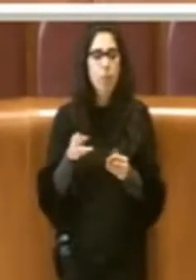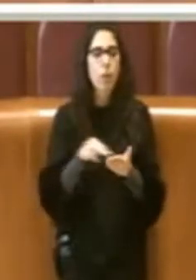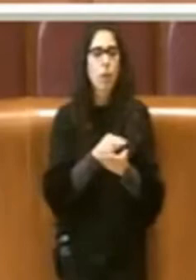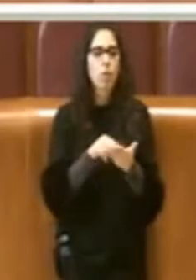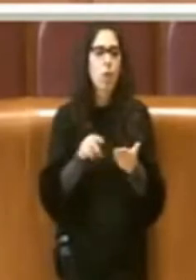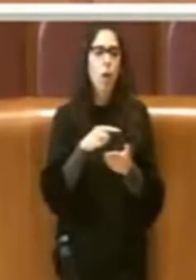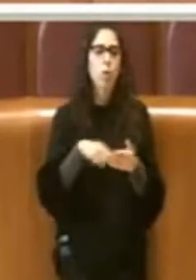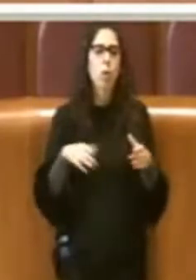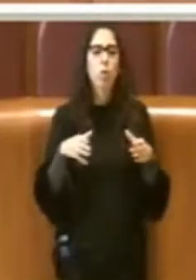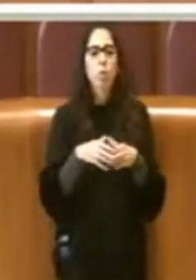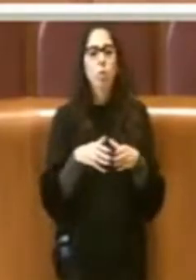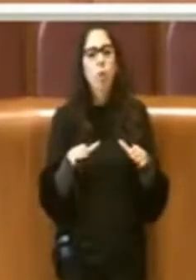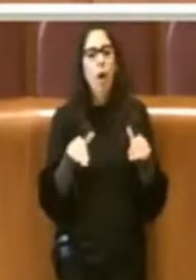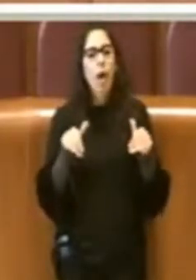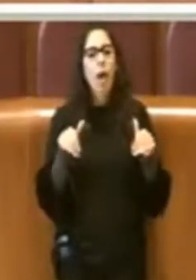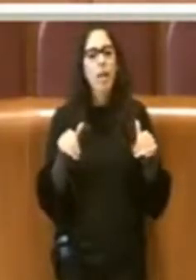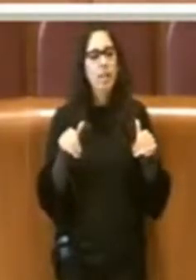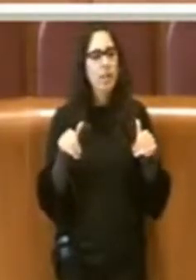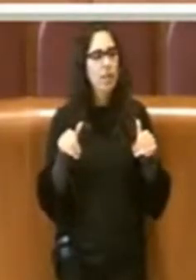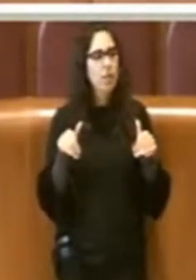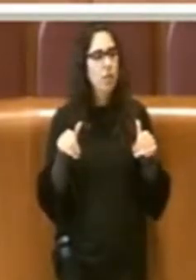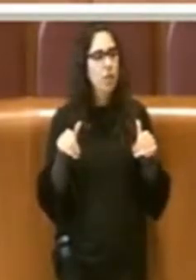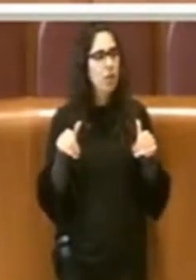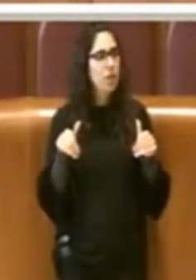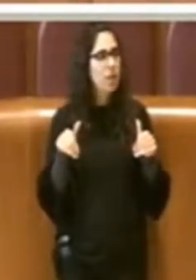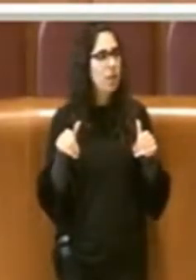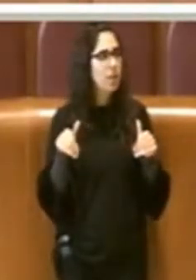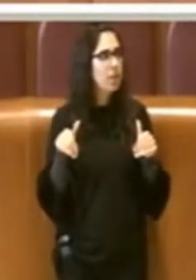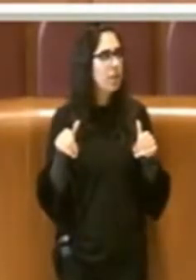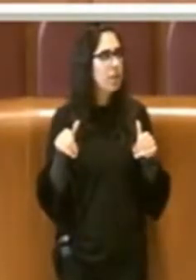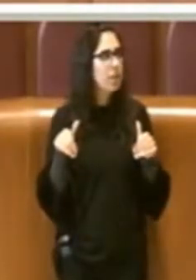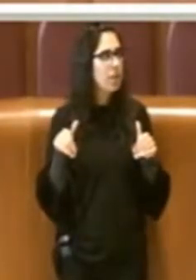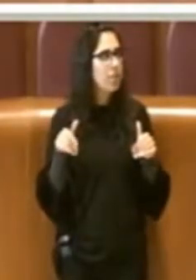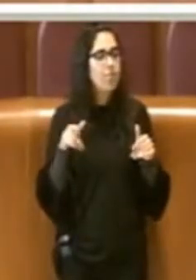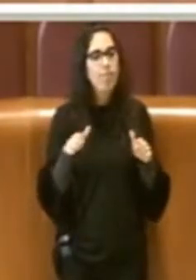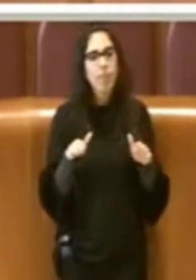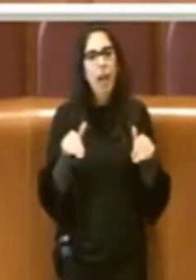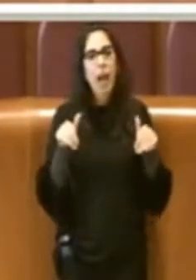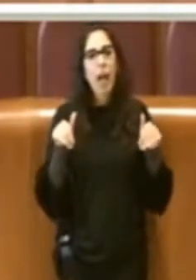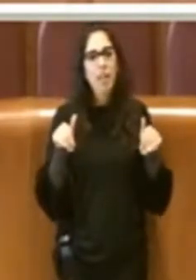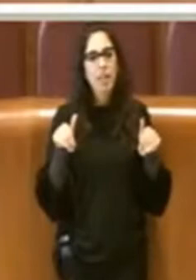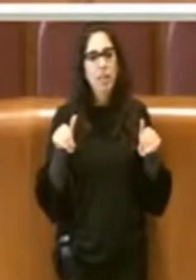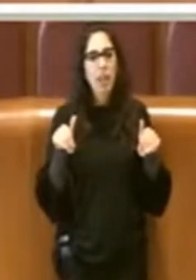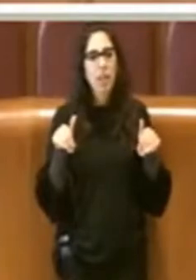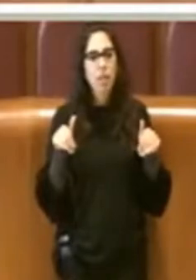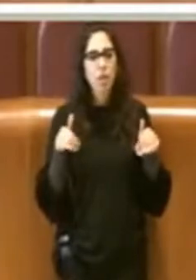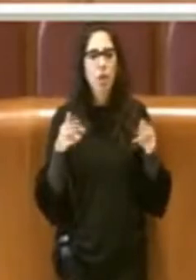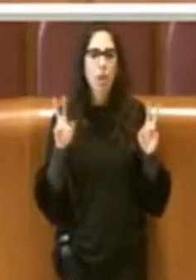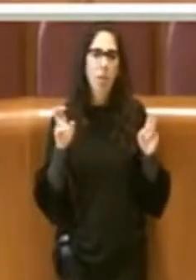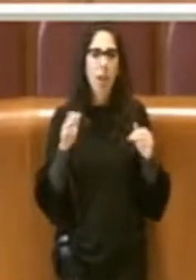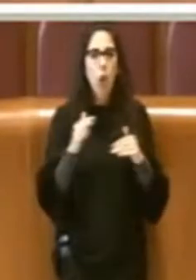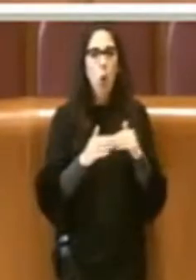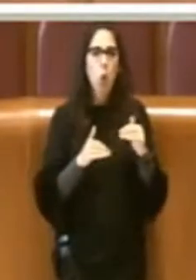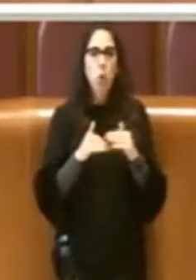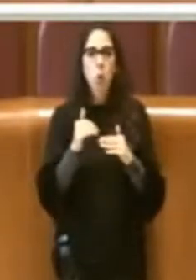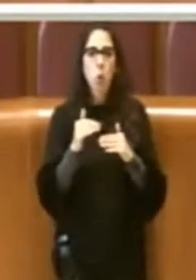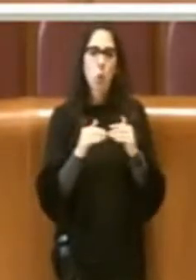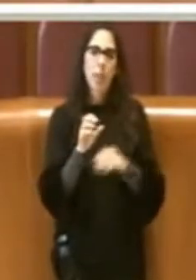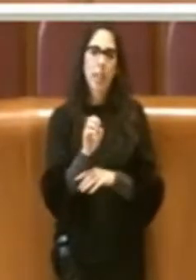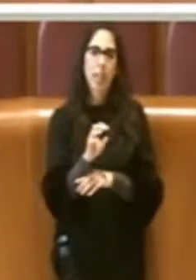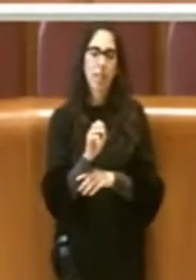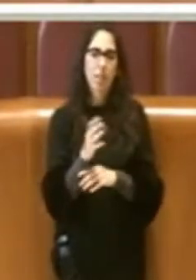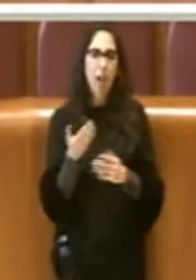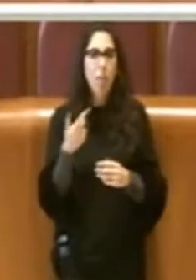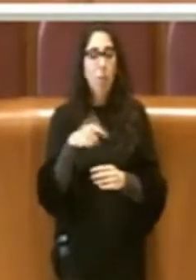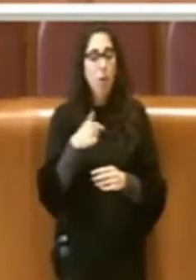nostro gruppo sarà di astensione e, come si suol dire, un'astensione costruttiva, perché mi prendo